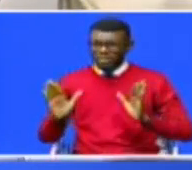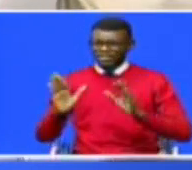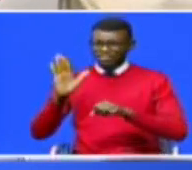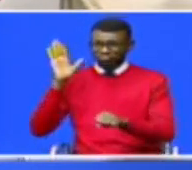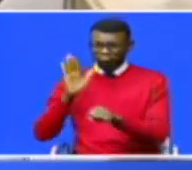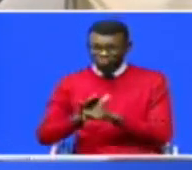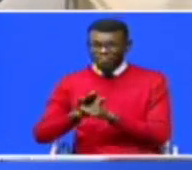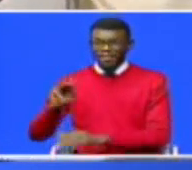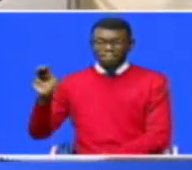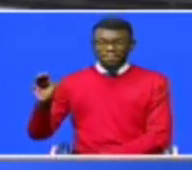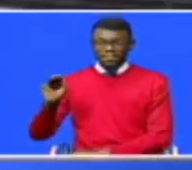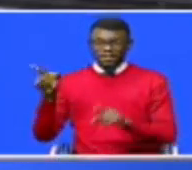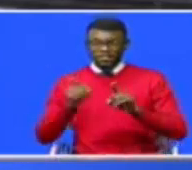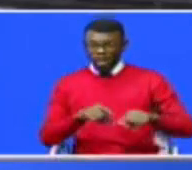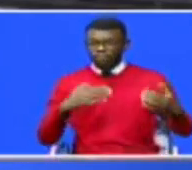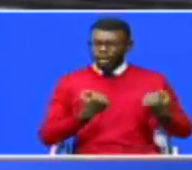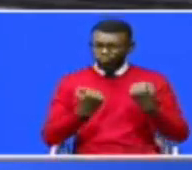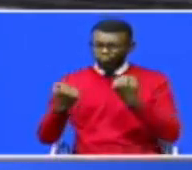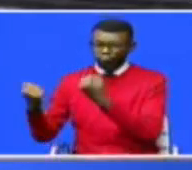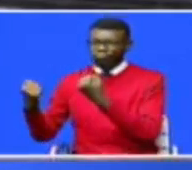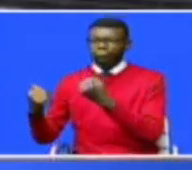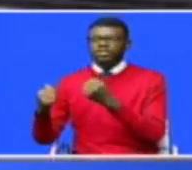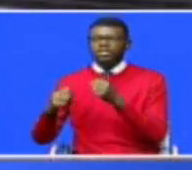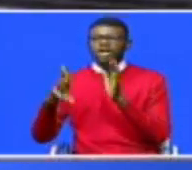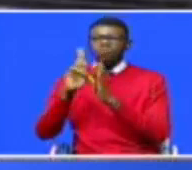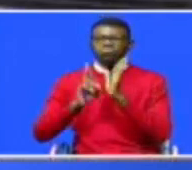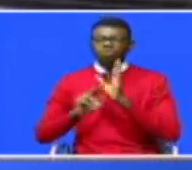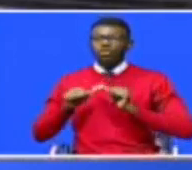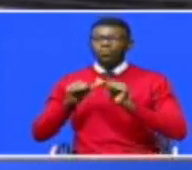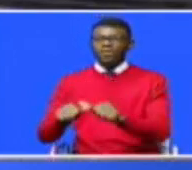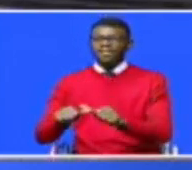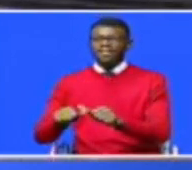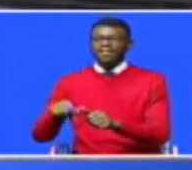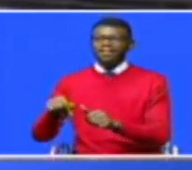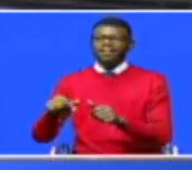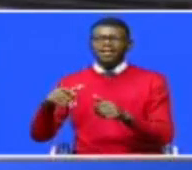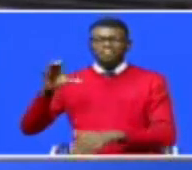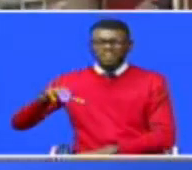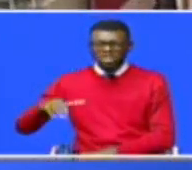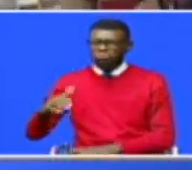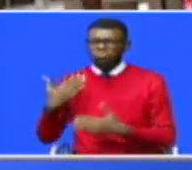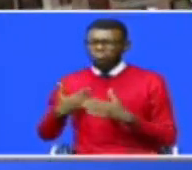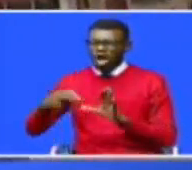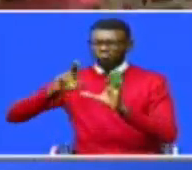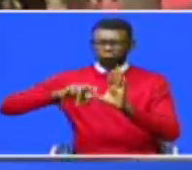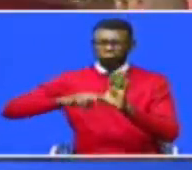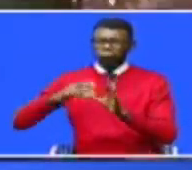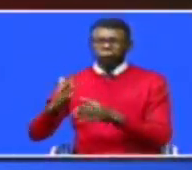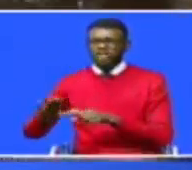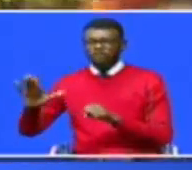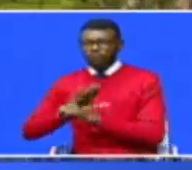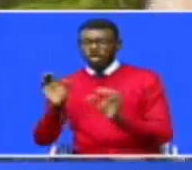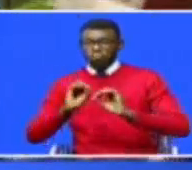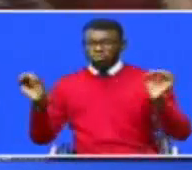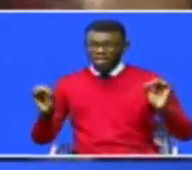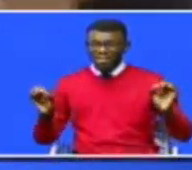millions. And with transport protocols still in place, public service vehicles are carrying half their capacities. These high fuel